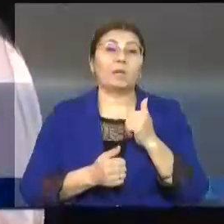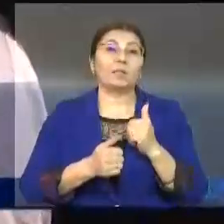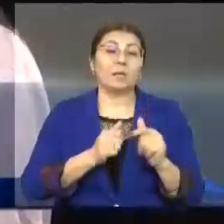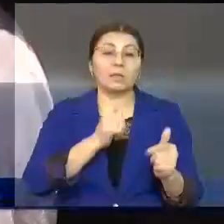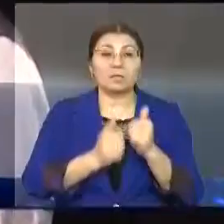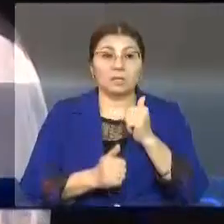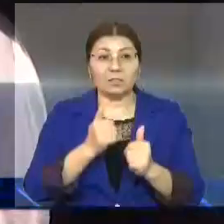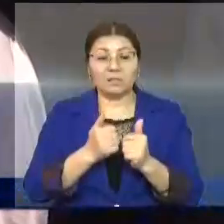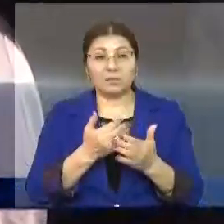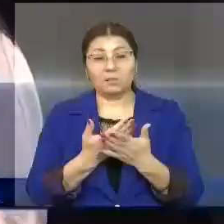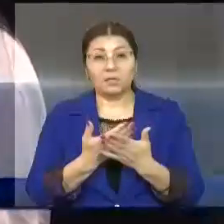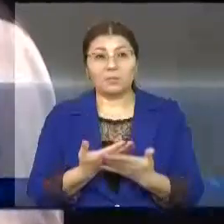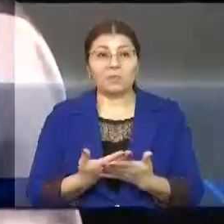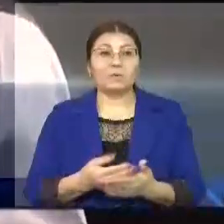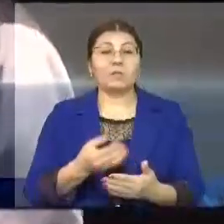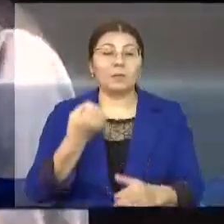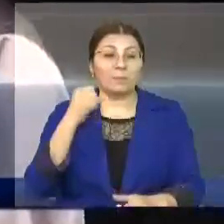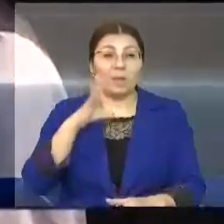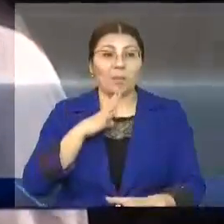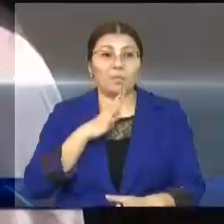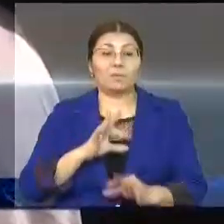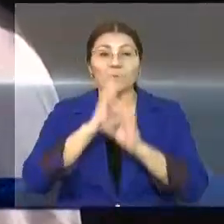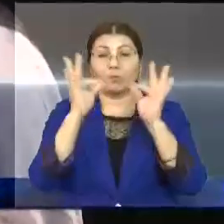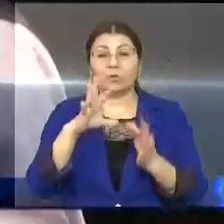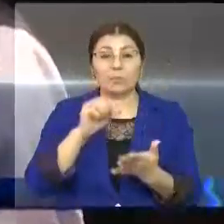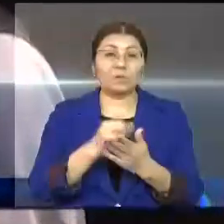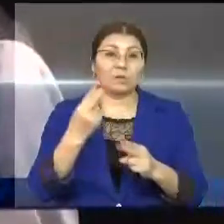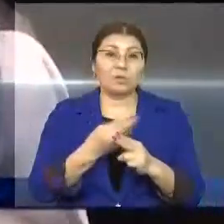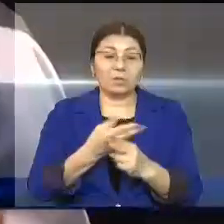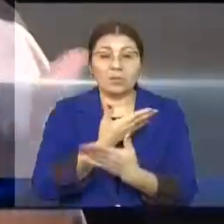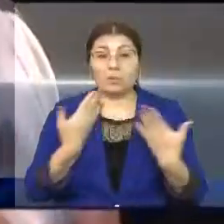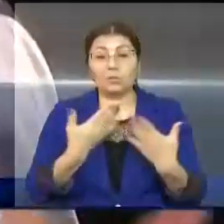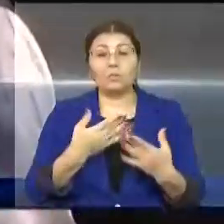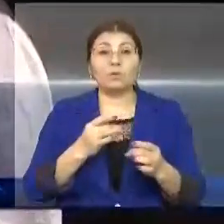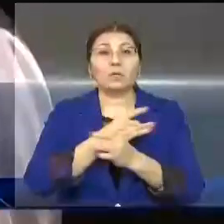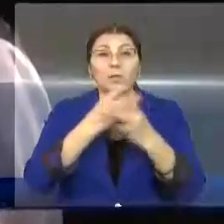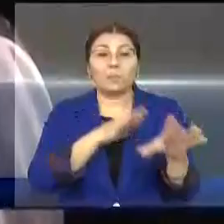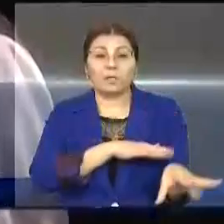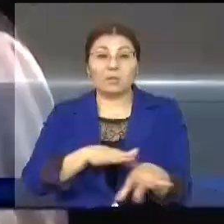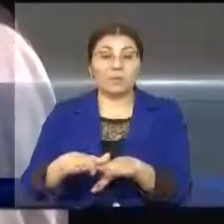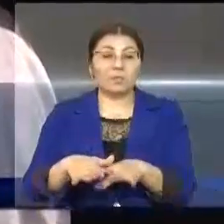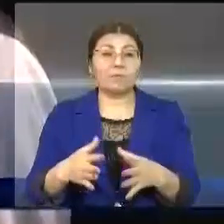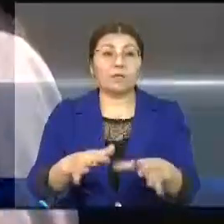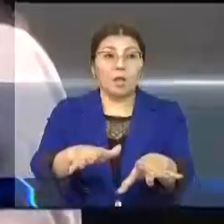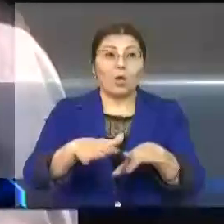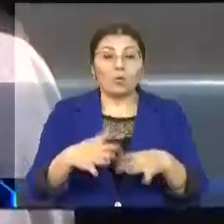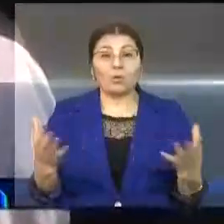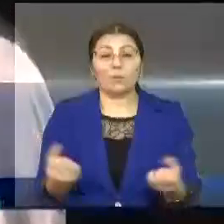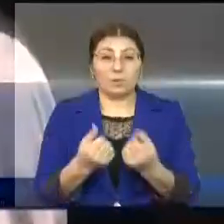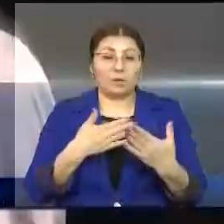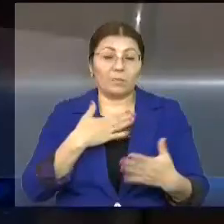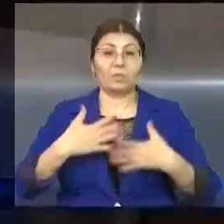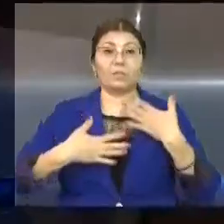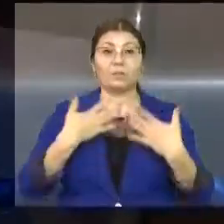Күміс жүлдегер атандым. Жалпы өнермен айналысуыма ешқандай кедергі жоқ. Мұндай мәдени шараларда көрермендердің қолдау қошеметі мені